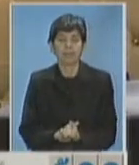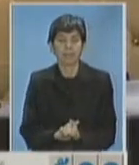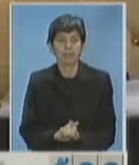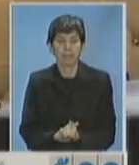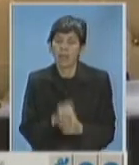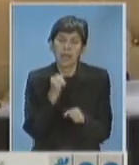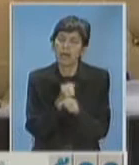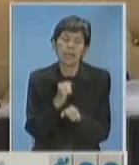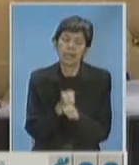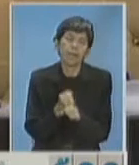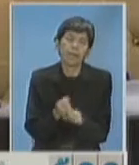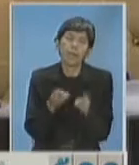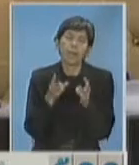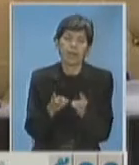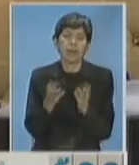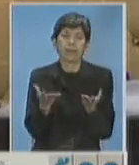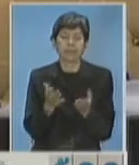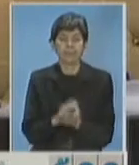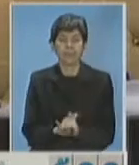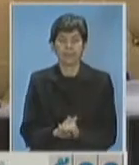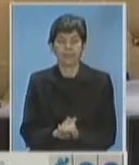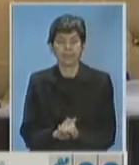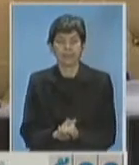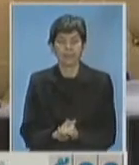จะต้องทำยังไง